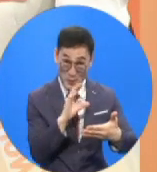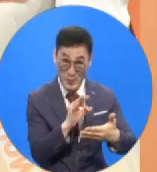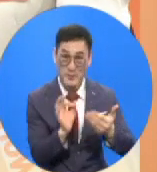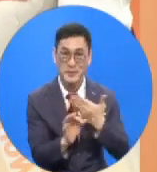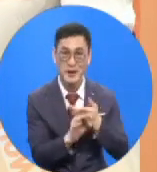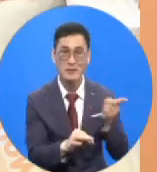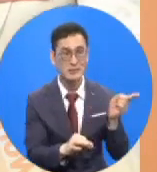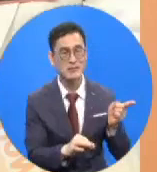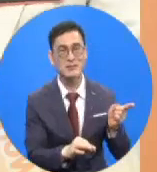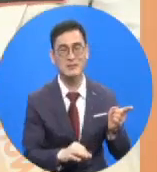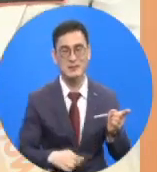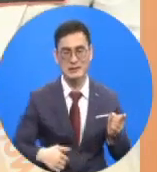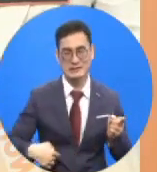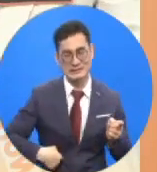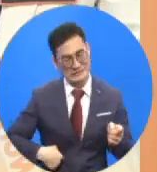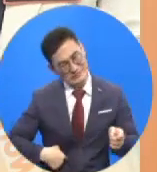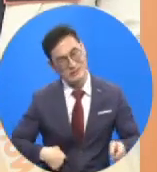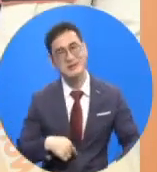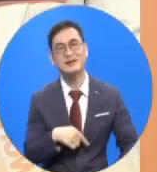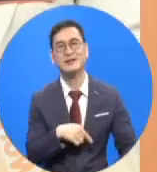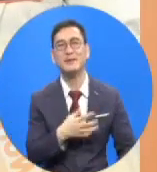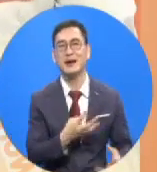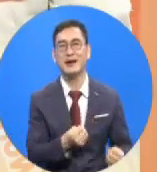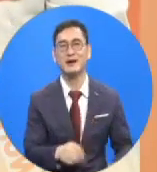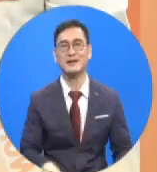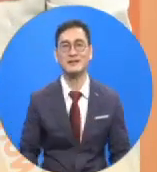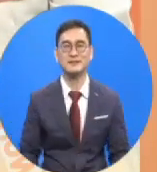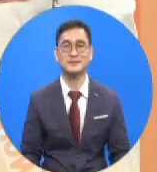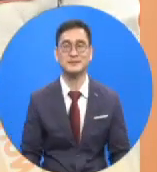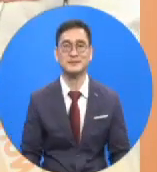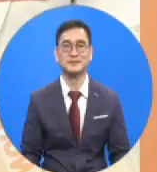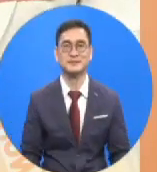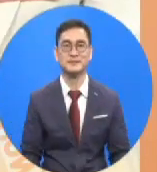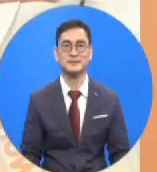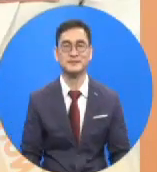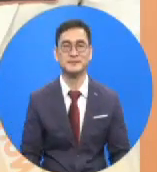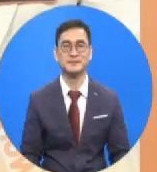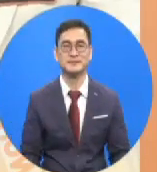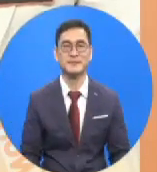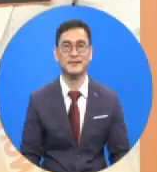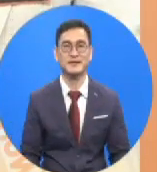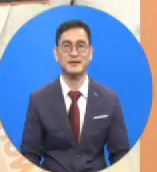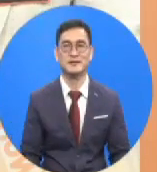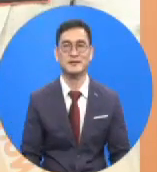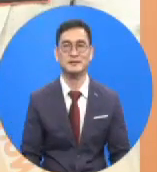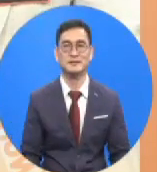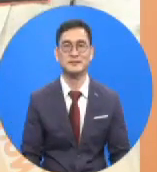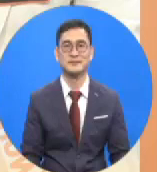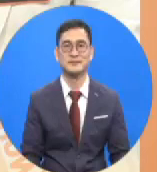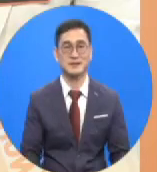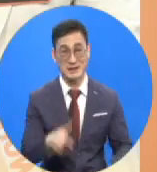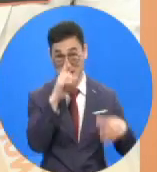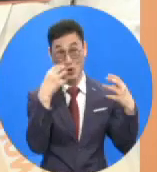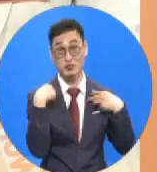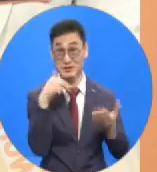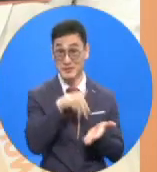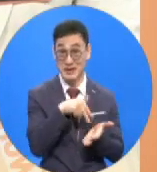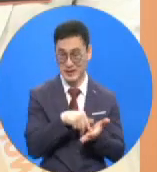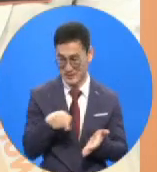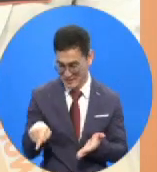있기 때문에 이걸 살 즈음에 여기에 동의하시는 분들이 있고 그렇지 않으신 분도 있겠지만 어쨌든 간에 현정 도입돼 서 보면